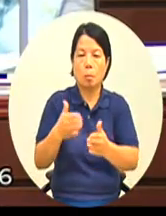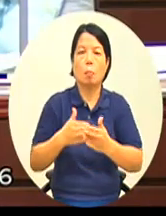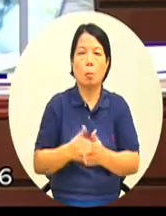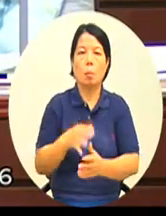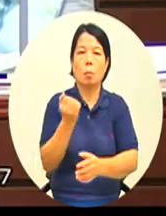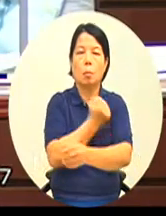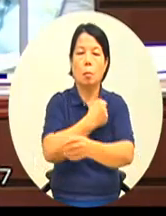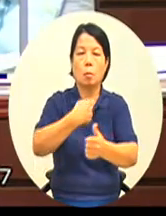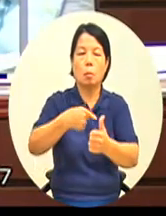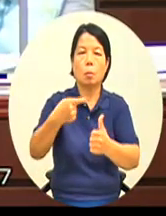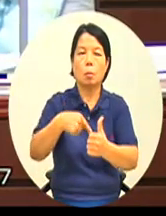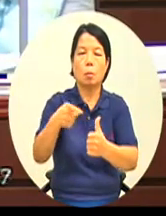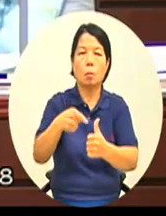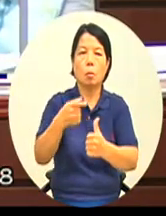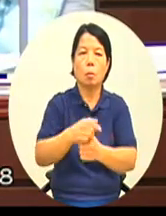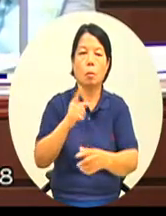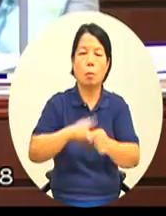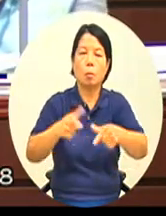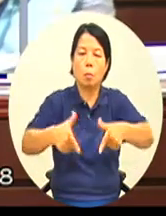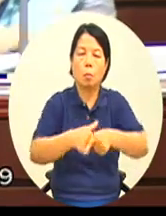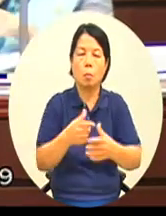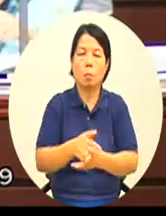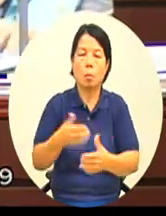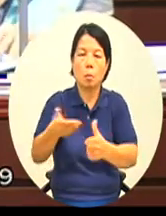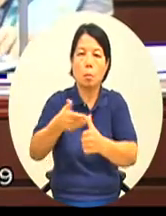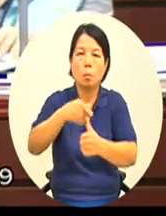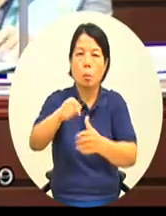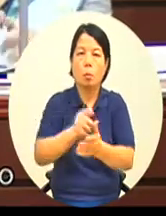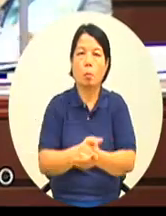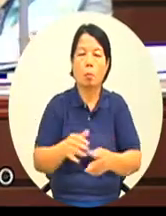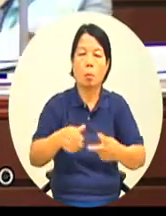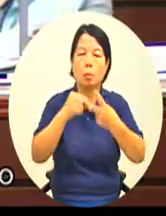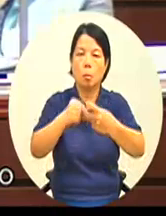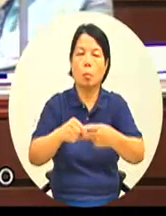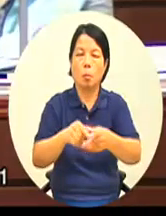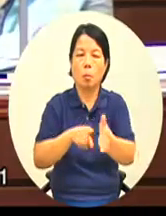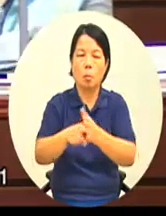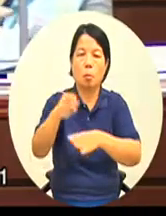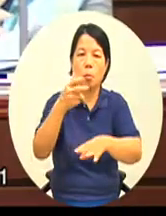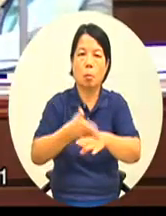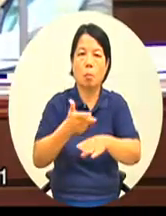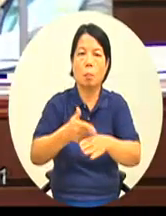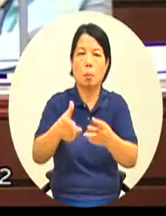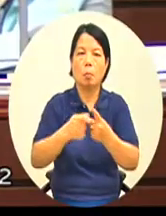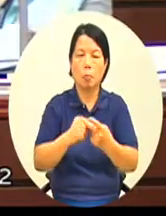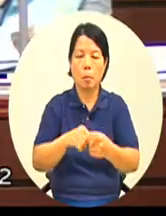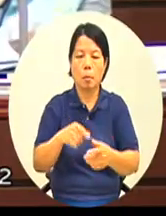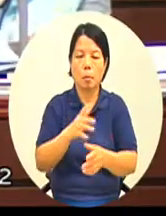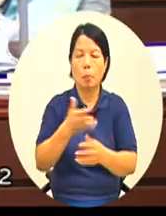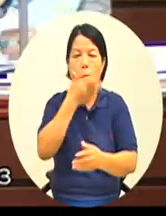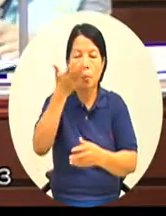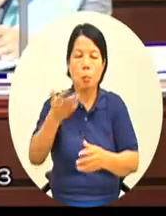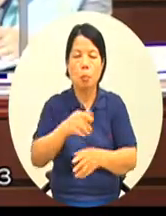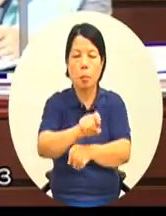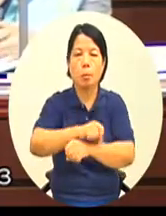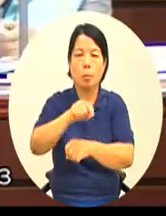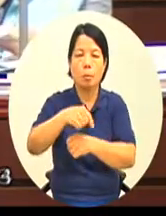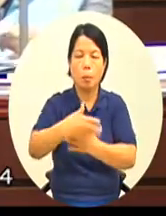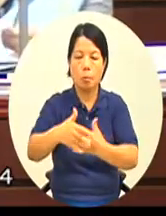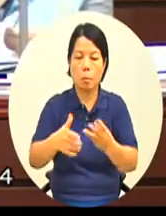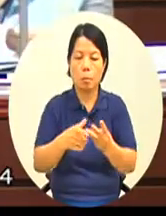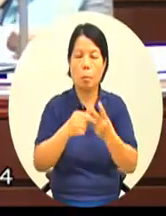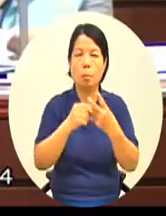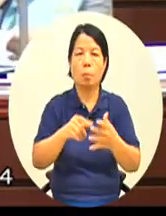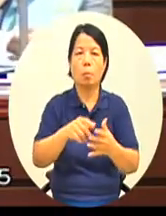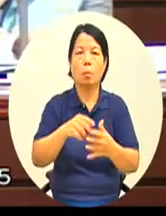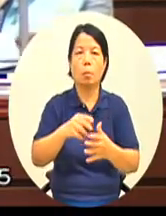心协助我们劳工朋友第二专长或是一些休闲的一些课程。那最后就是我们的一些劳工福